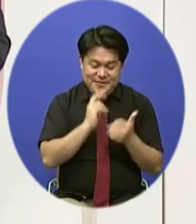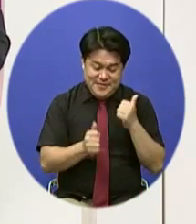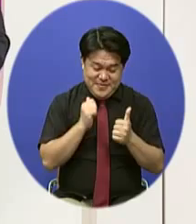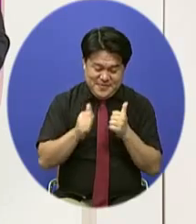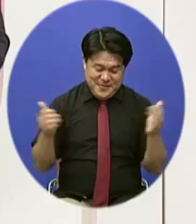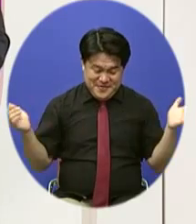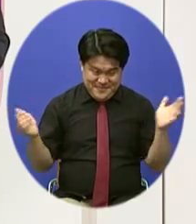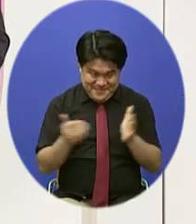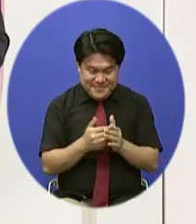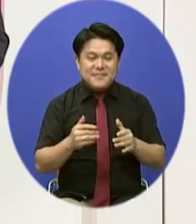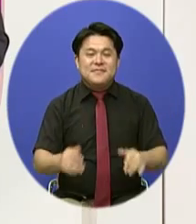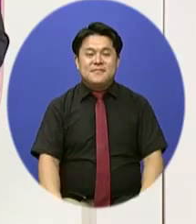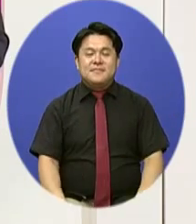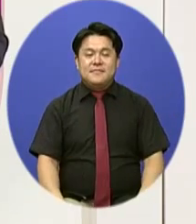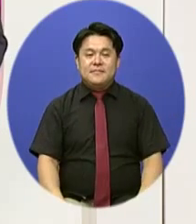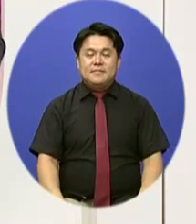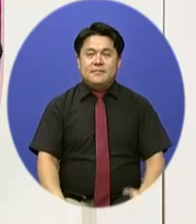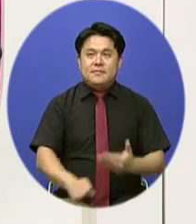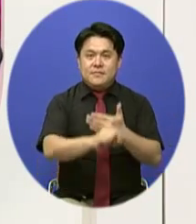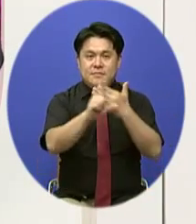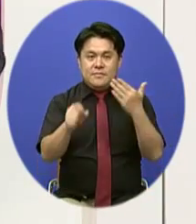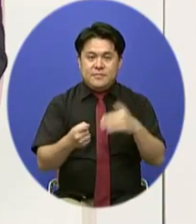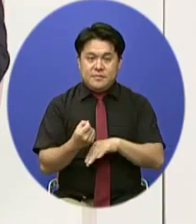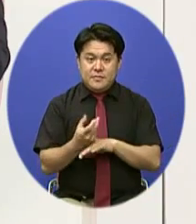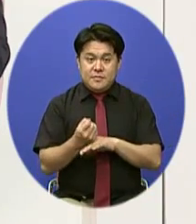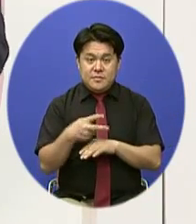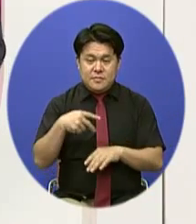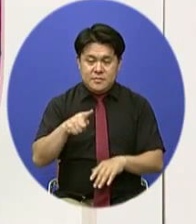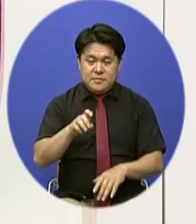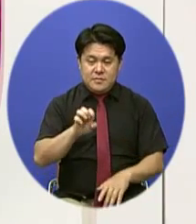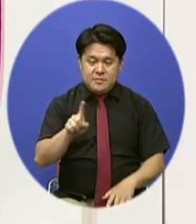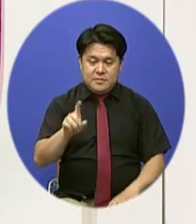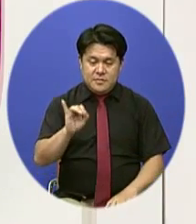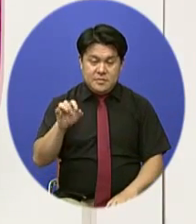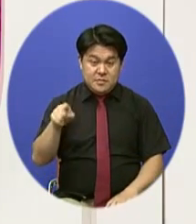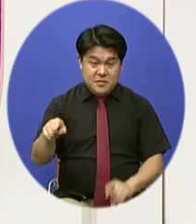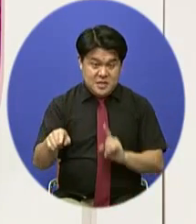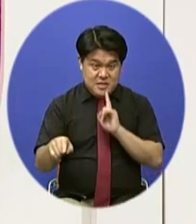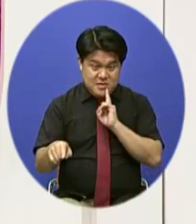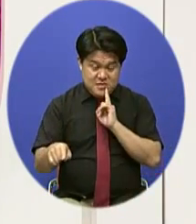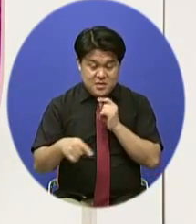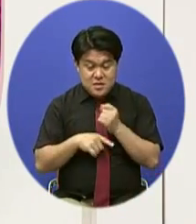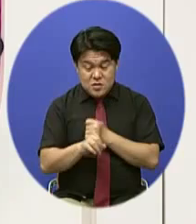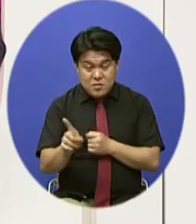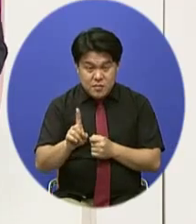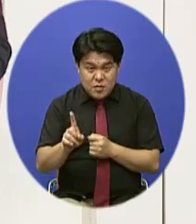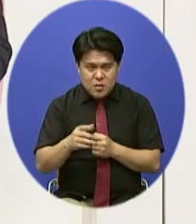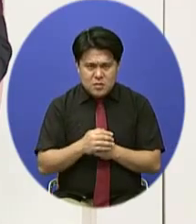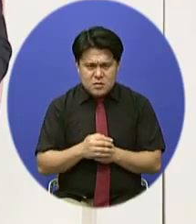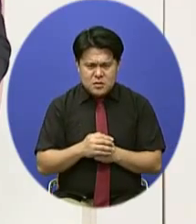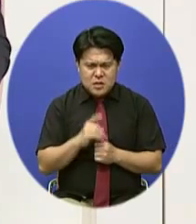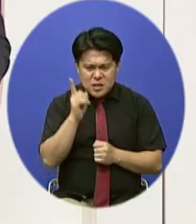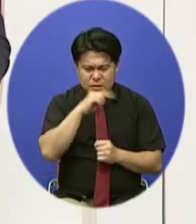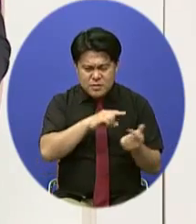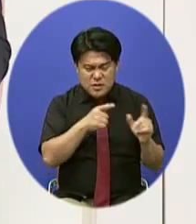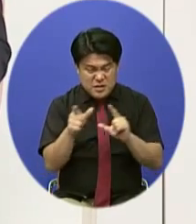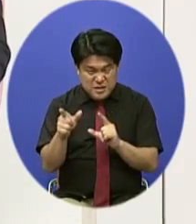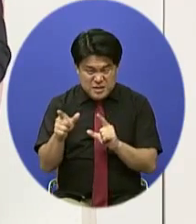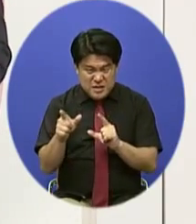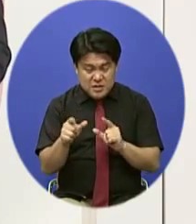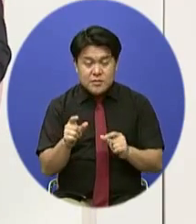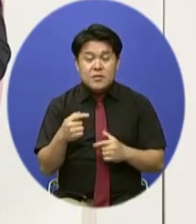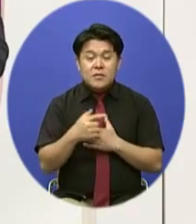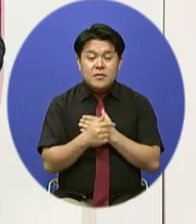노래자랑 마무리 해봅니다. 그래요. 9월의 보석은 샤파이어라고 합니다. 네. 의미로는 불길한 것으로부터